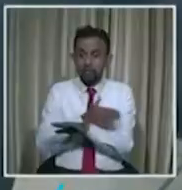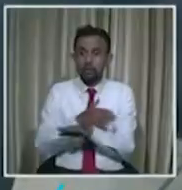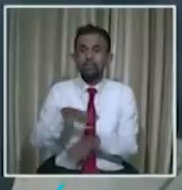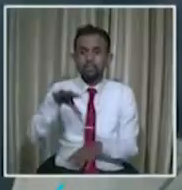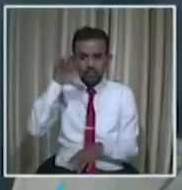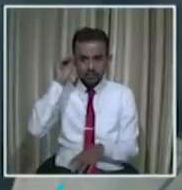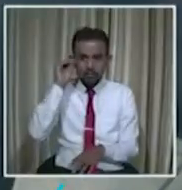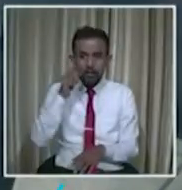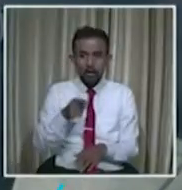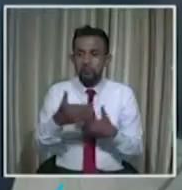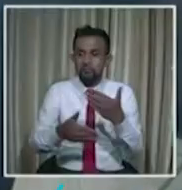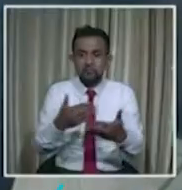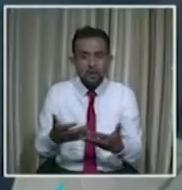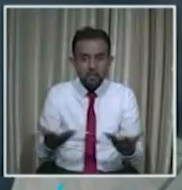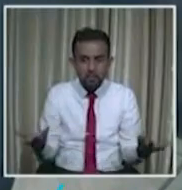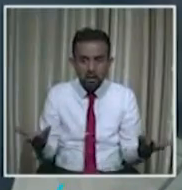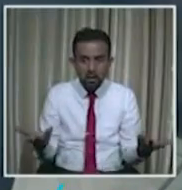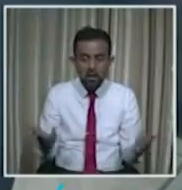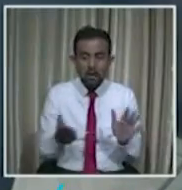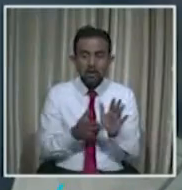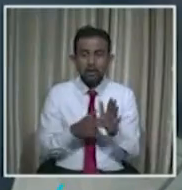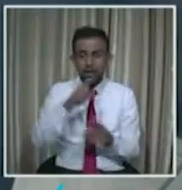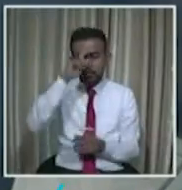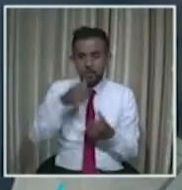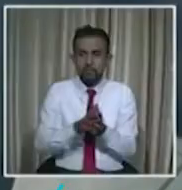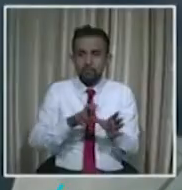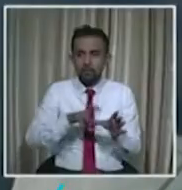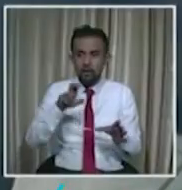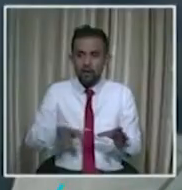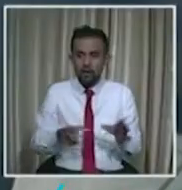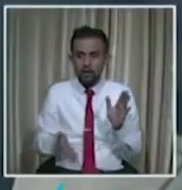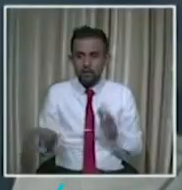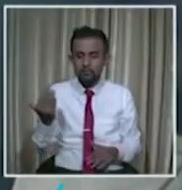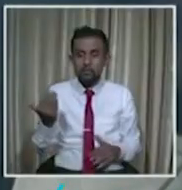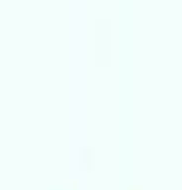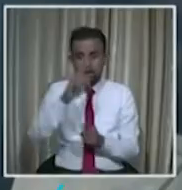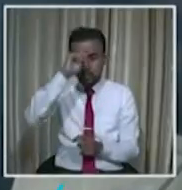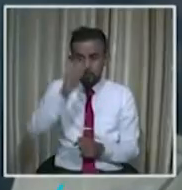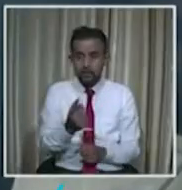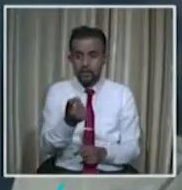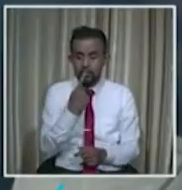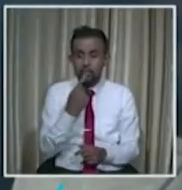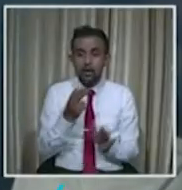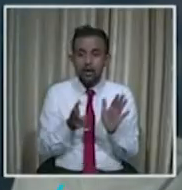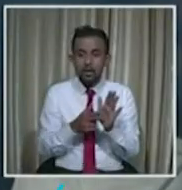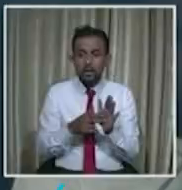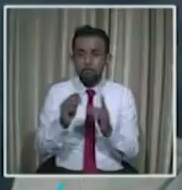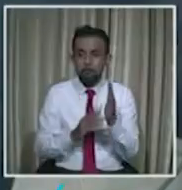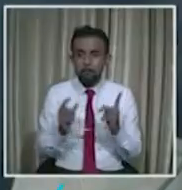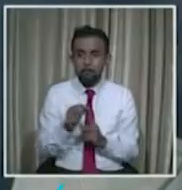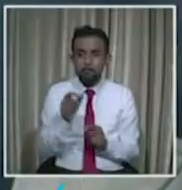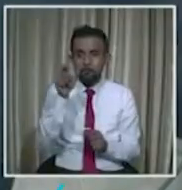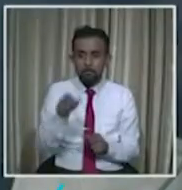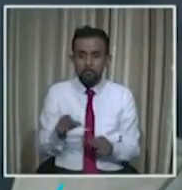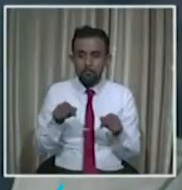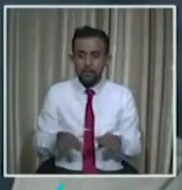තේරුණා මේක යන්න බෑයි කියලා. නාලක ගොඩ හේවා දැන් ඉල්ලා අස්සෙලා තියෙනවා ජනාධිපතිතුමා කියලා තියෙනවා. නාලක ගොඩ හේවා මන්ත්‍රීතුමාට